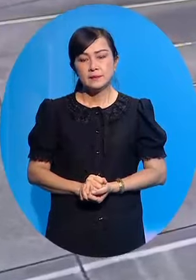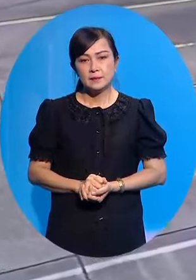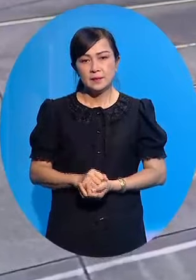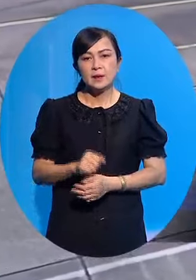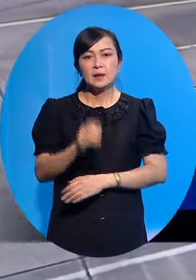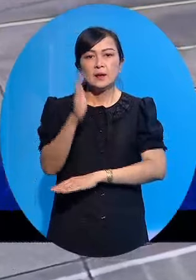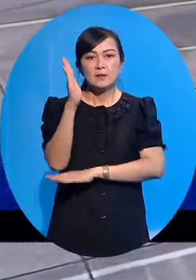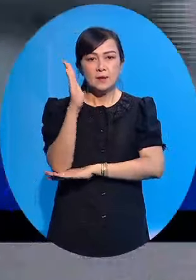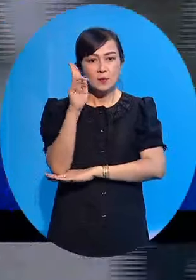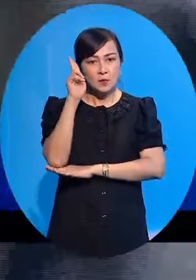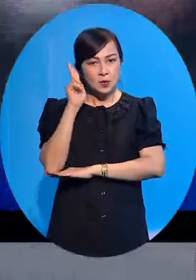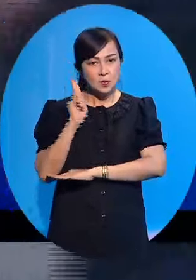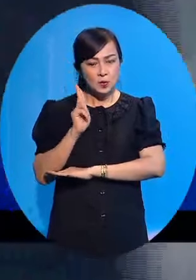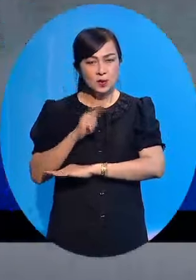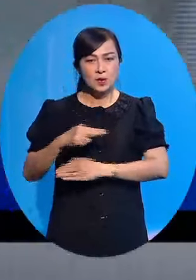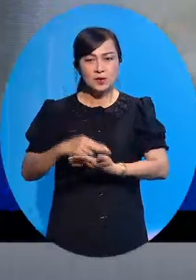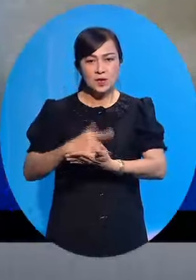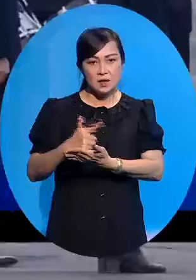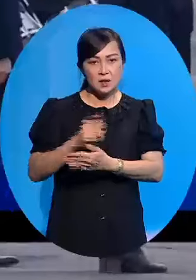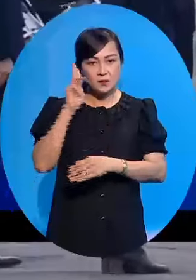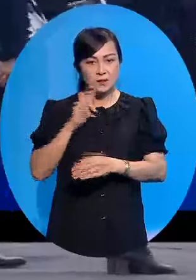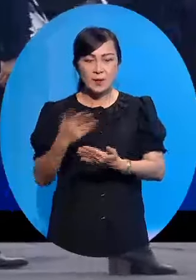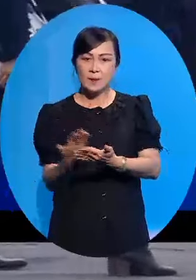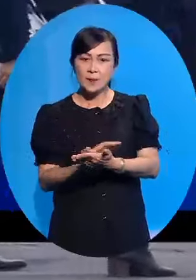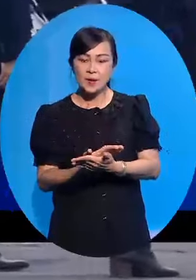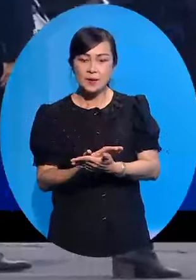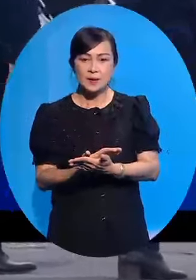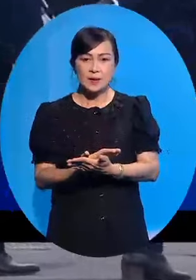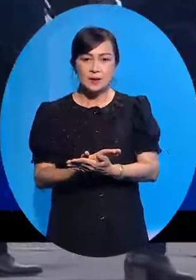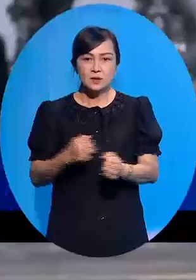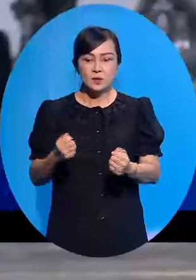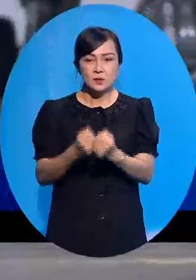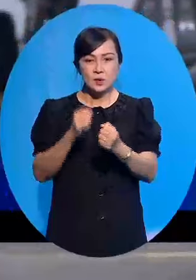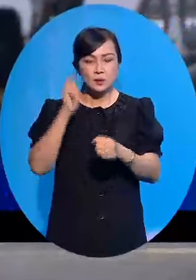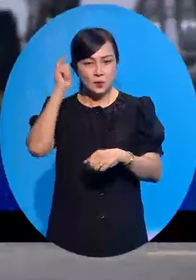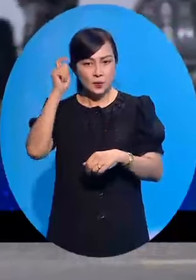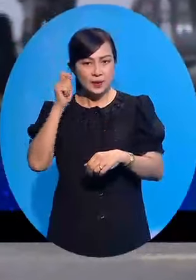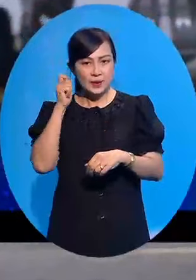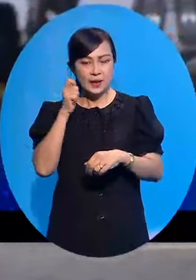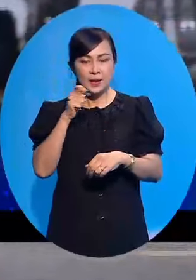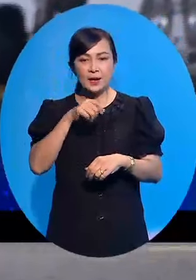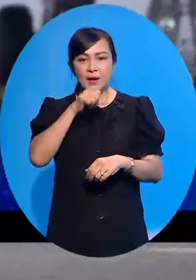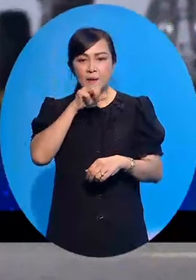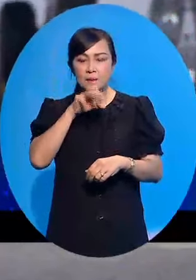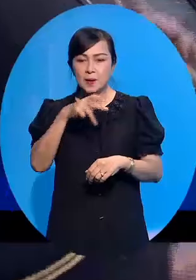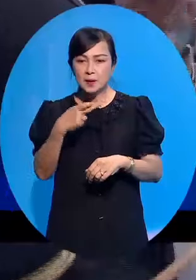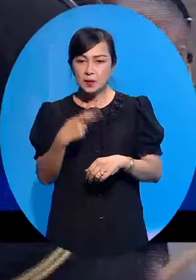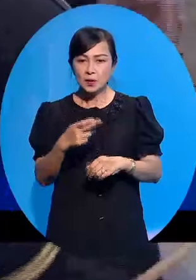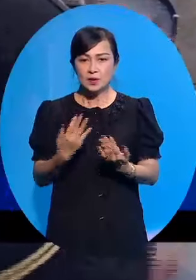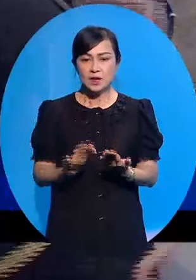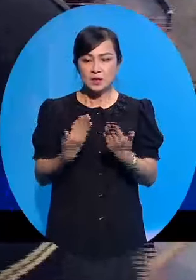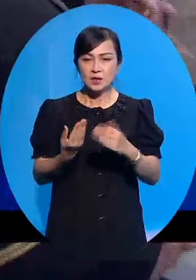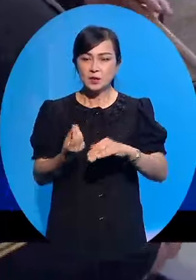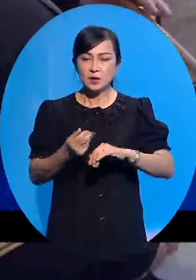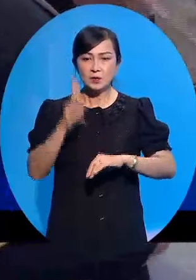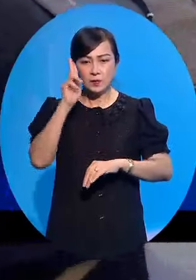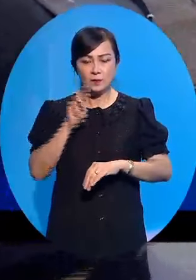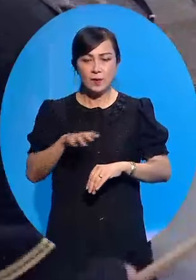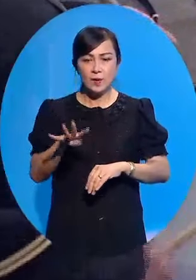Trong một bài phát biểu trước quân đội về chiến lược quốc phòng mới liên quan đến xung đột tại Ukraine, ông Macron đã đề xuất ngân sách quốc